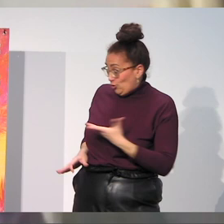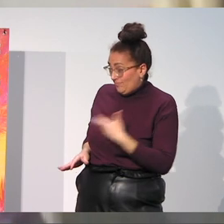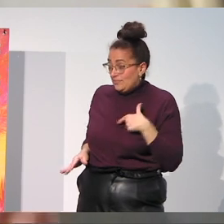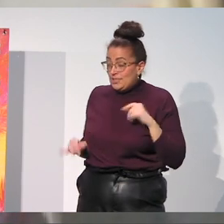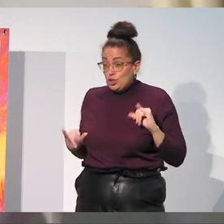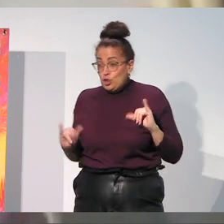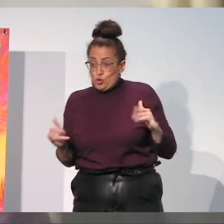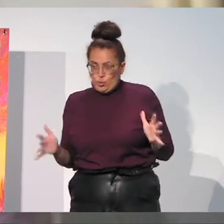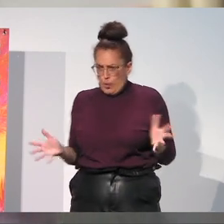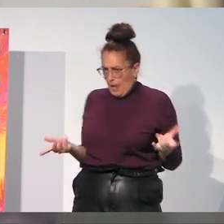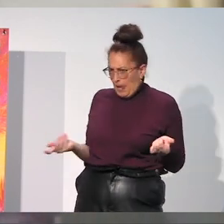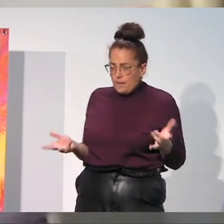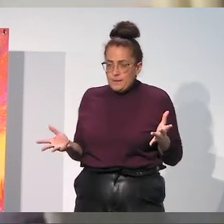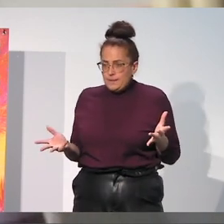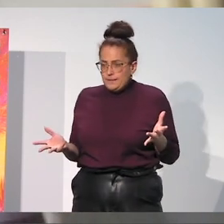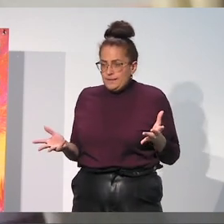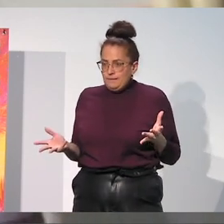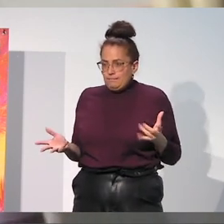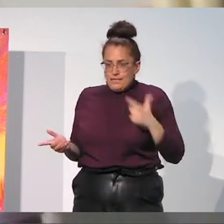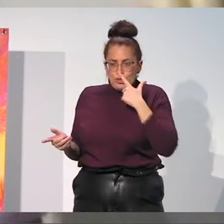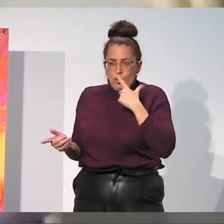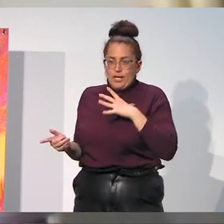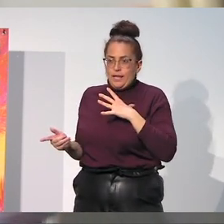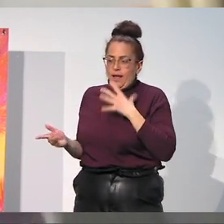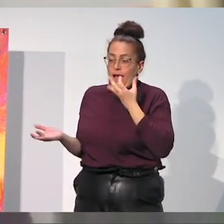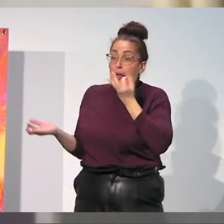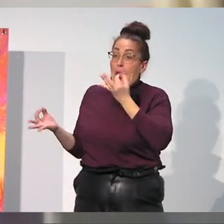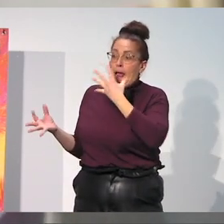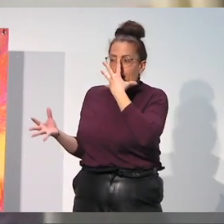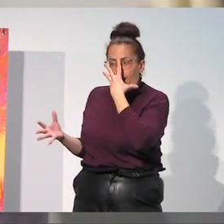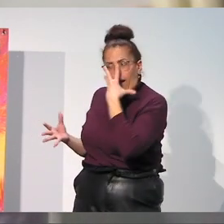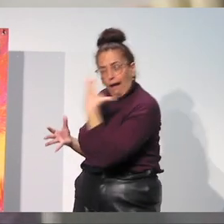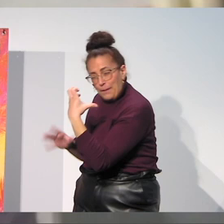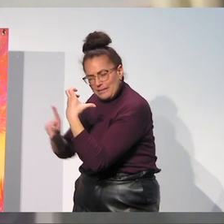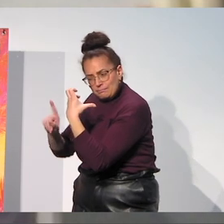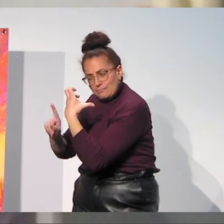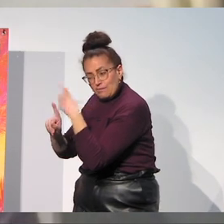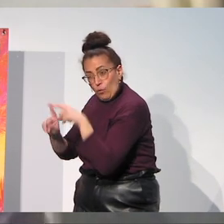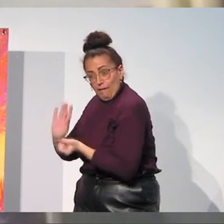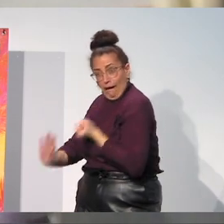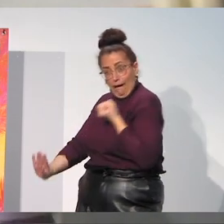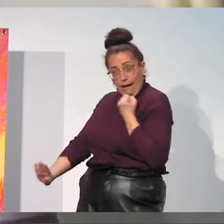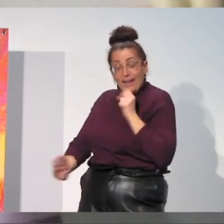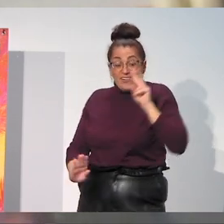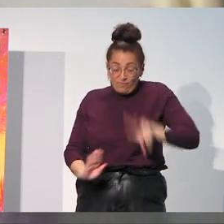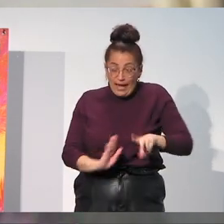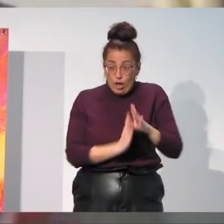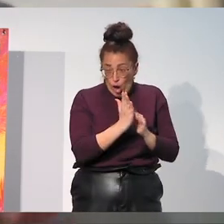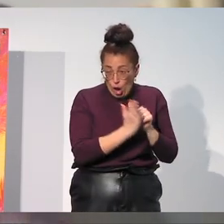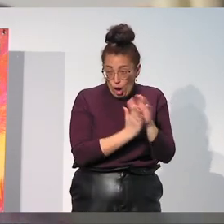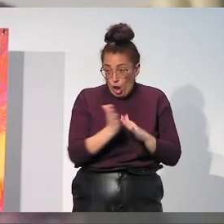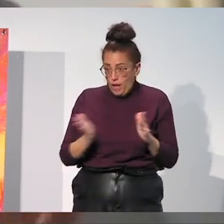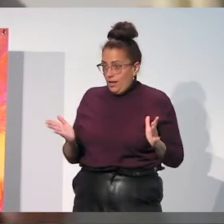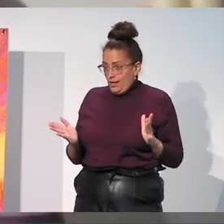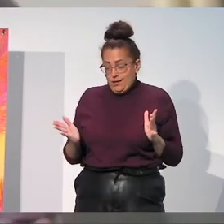en essayant de me laisser tenter par la fiction tout en restant fidèle à la réalité. Et cette loyauté qu'on